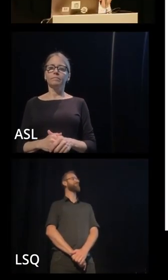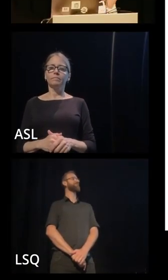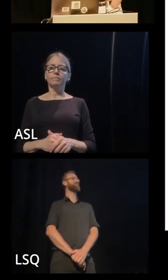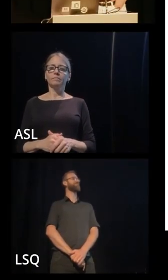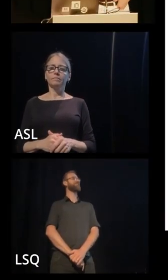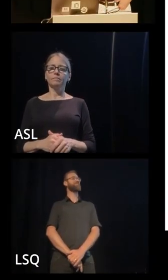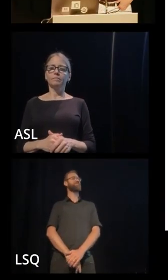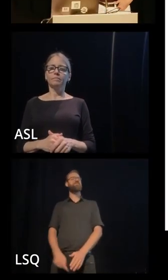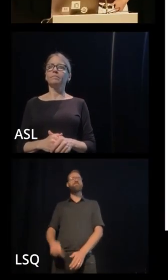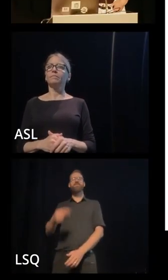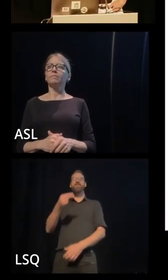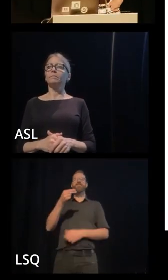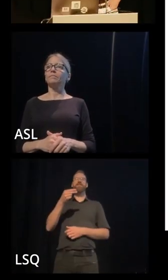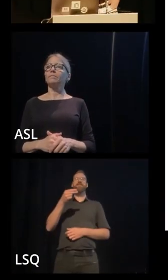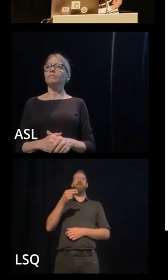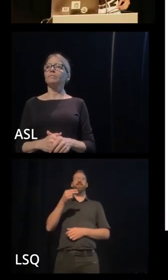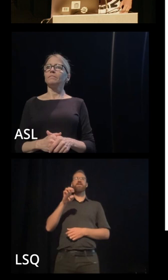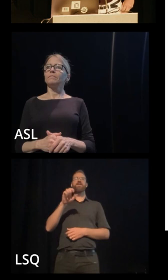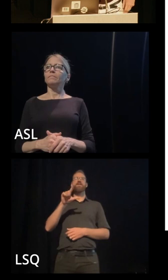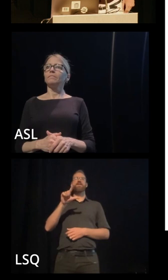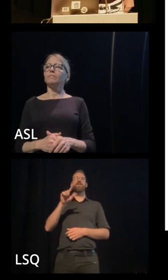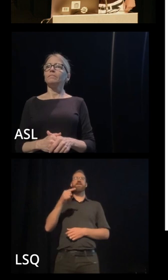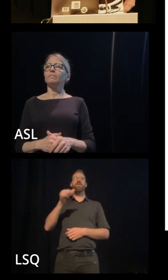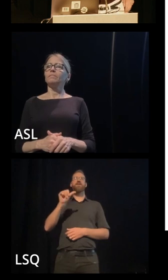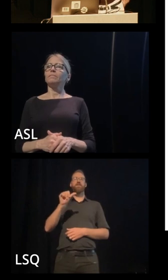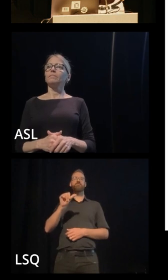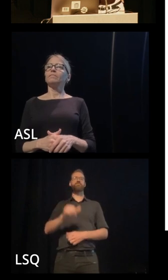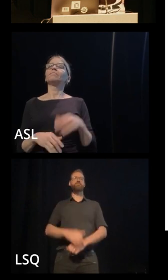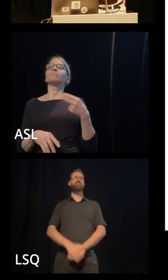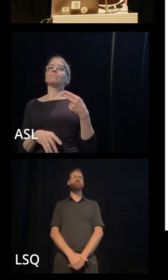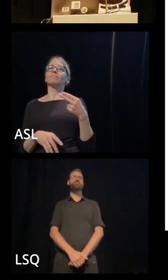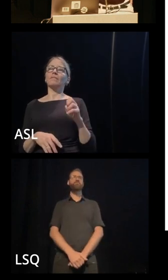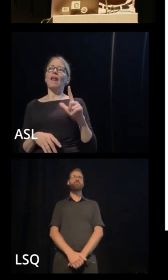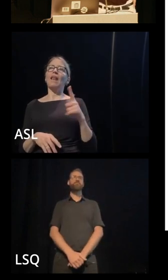Là, parfait. Bien.